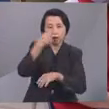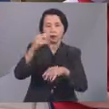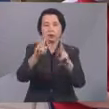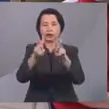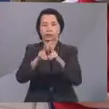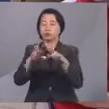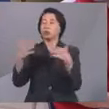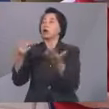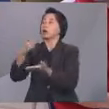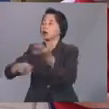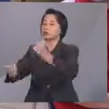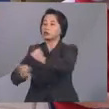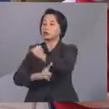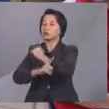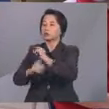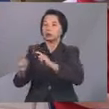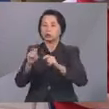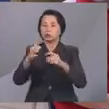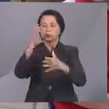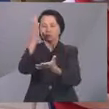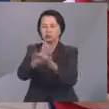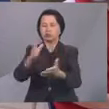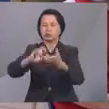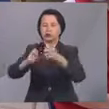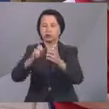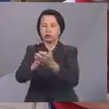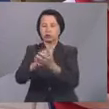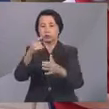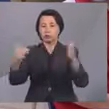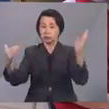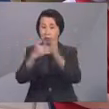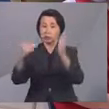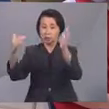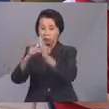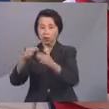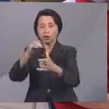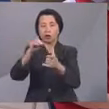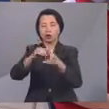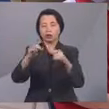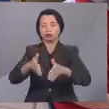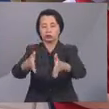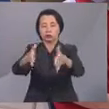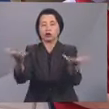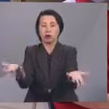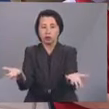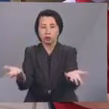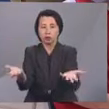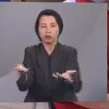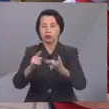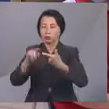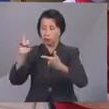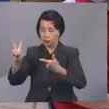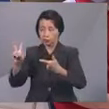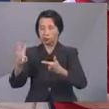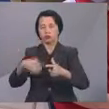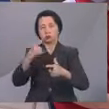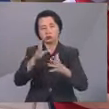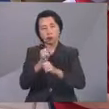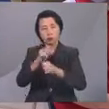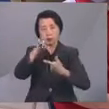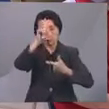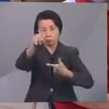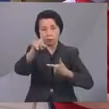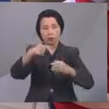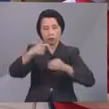tindakan seterusnya dari pihak kerajaan untuk mengatasi isu ini, mungkin menambah sekatan jalan raya atau sebagainya? Lagi satu, Datuk Sri ingin mendapatkan kepastian